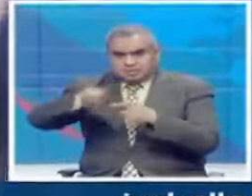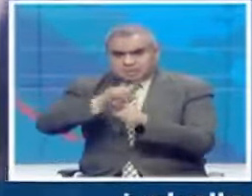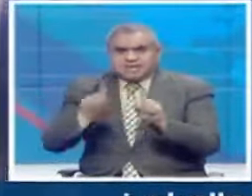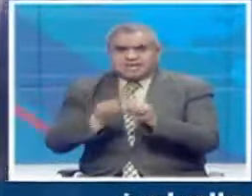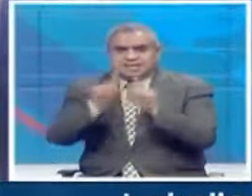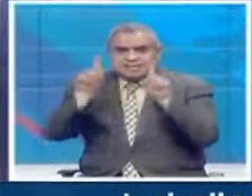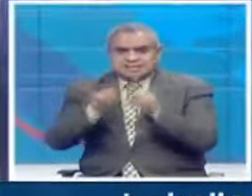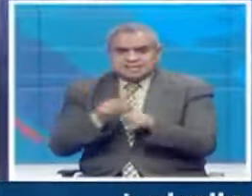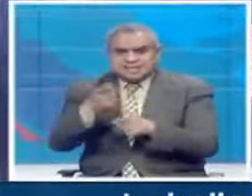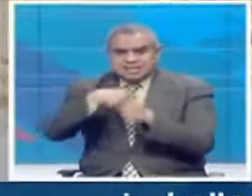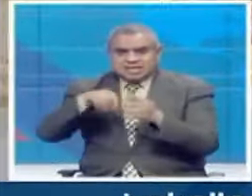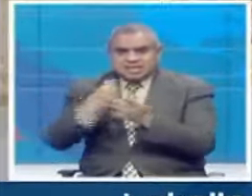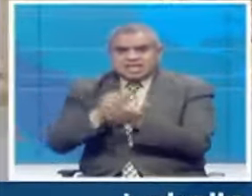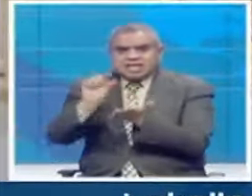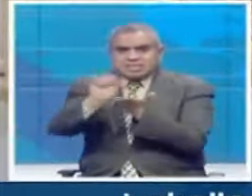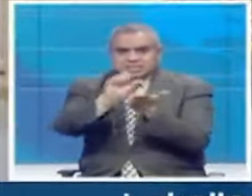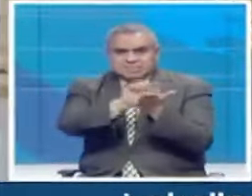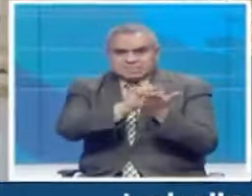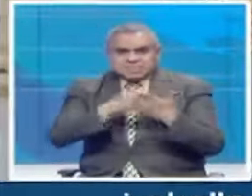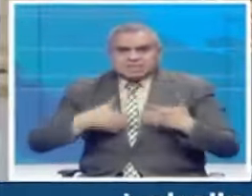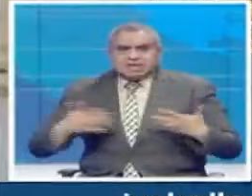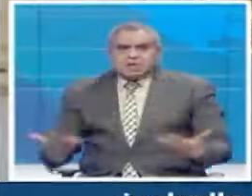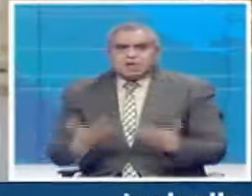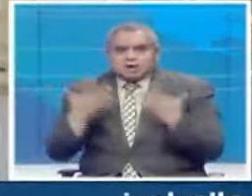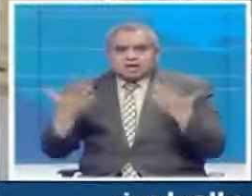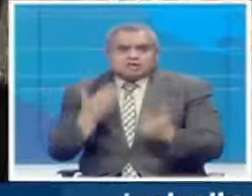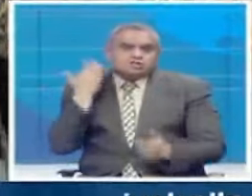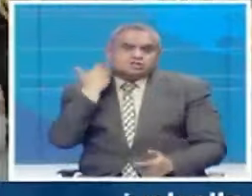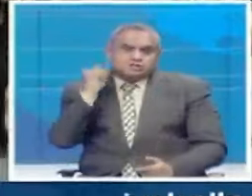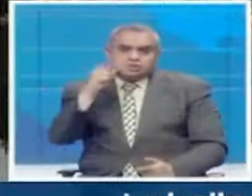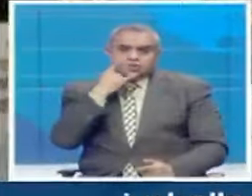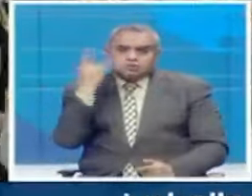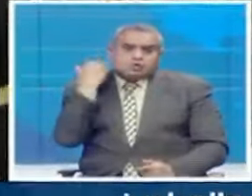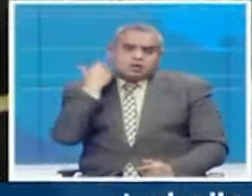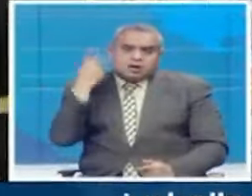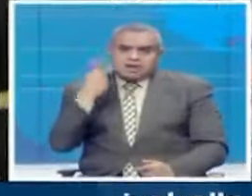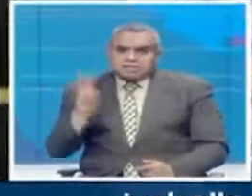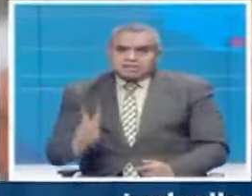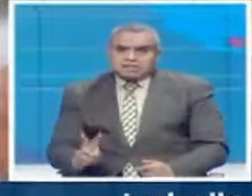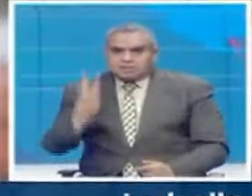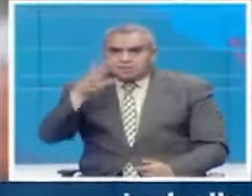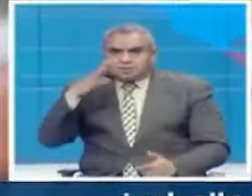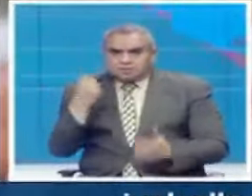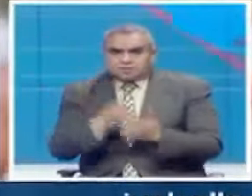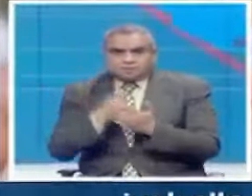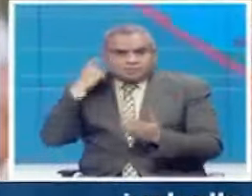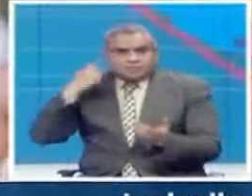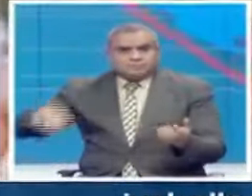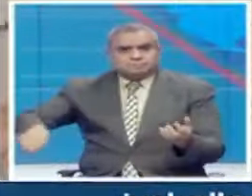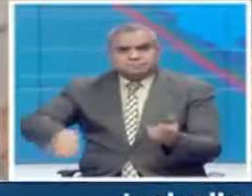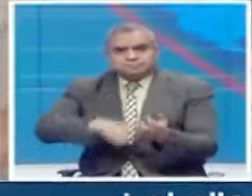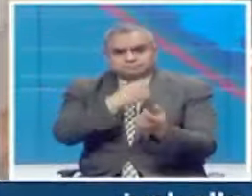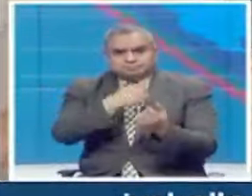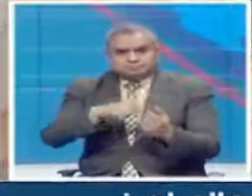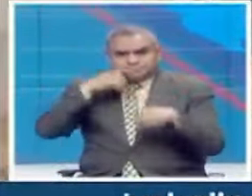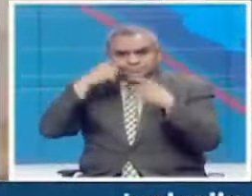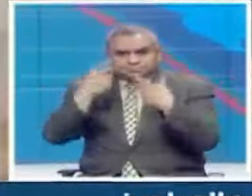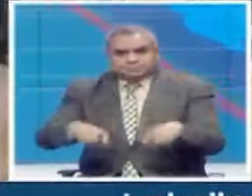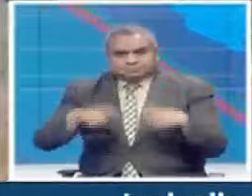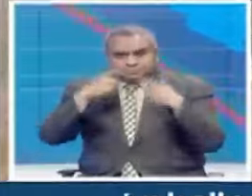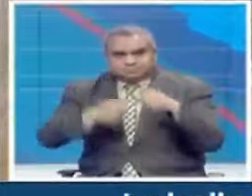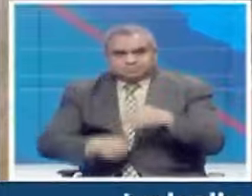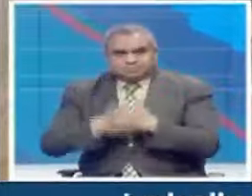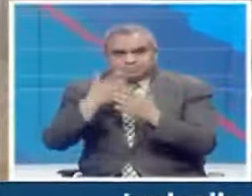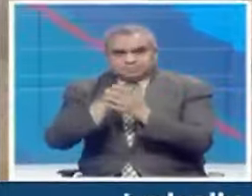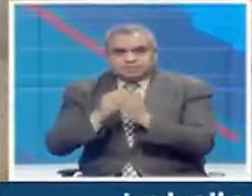من مختلف الدول بعيد الشرطة 72، حيث تفاعل الحضور مع المعزوفات الوطنية وما تتمتع به